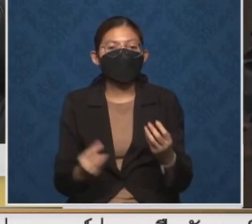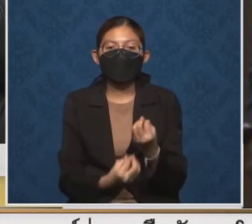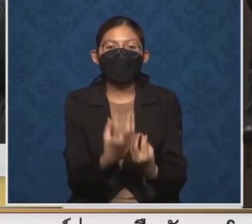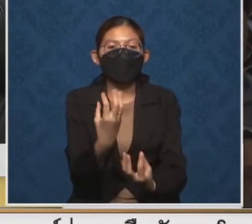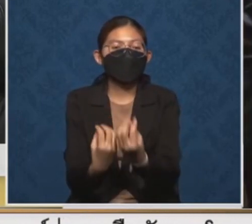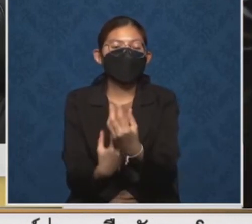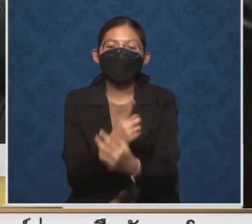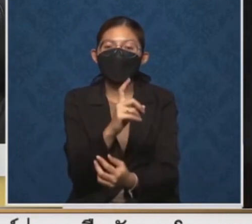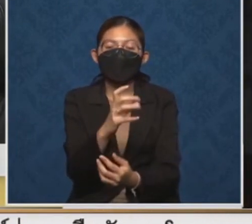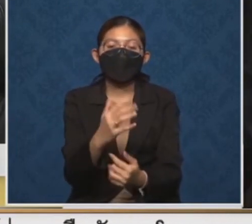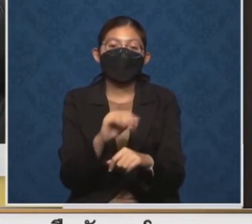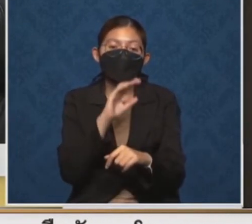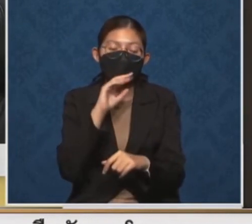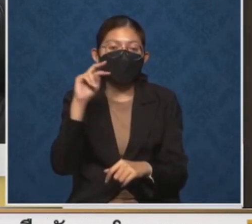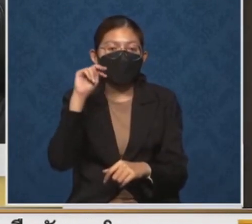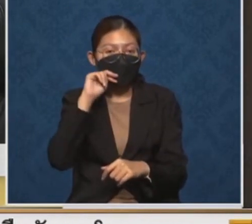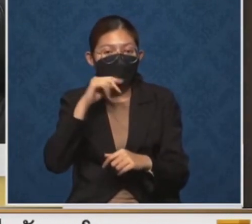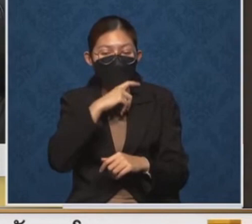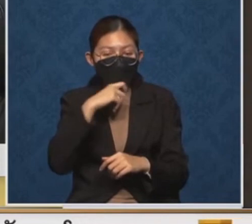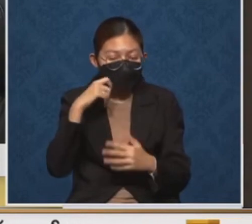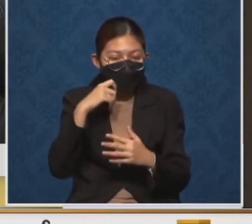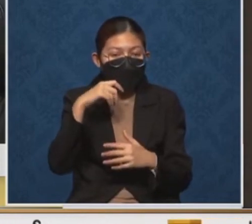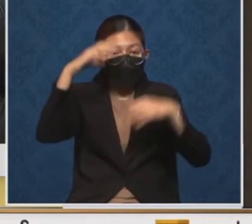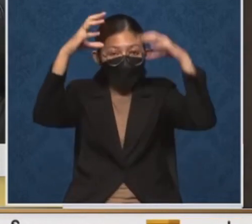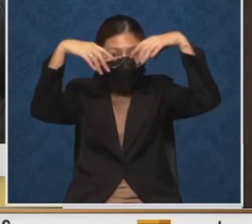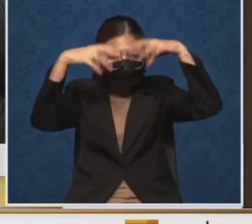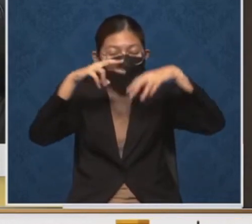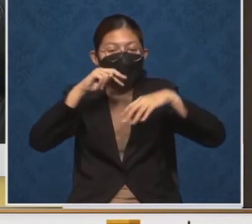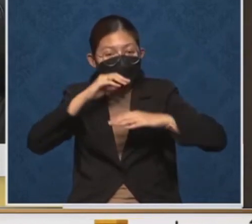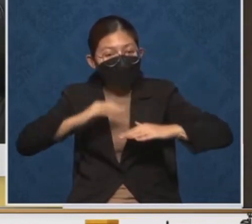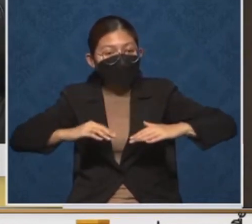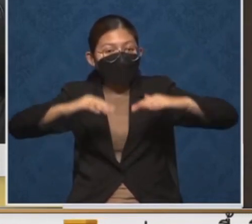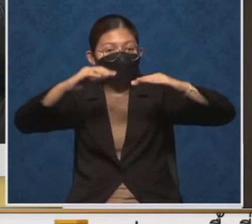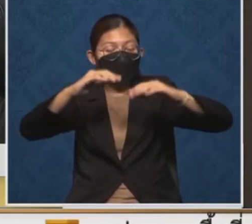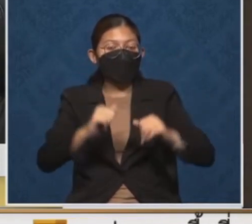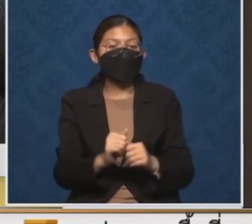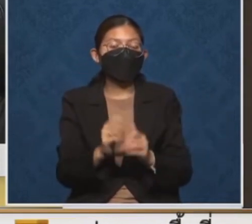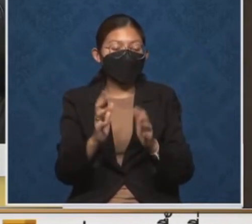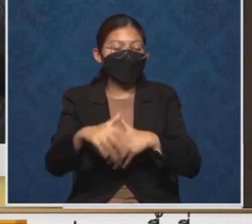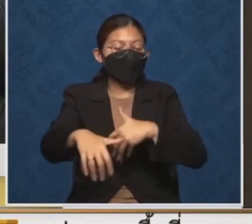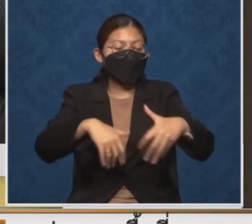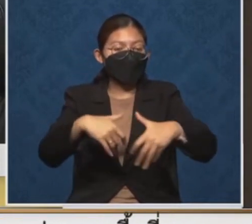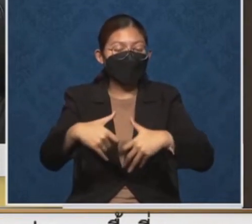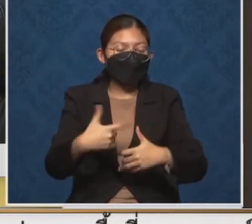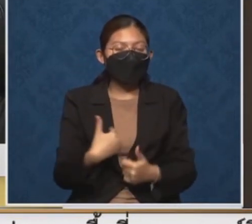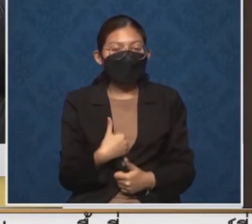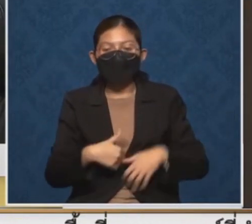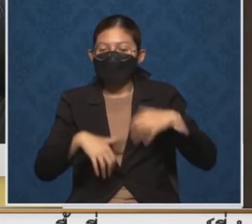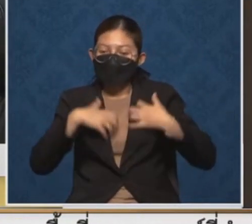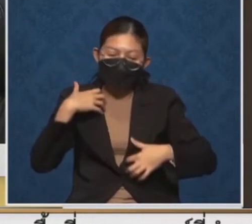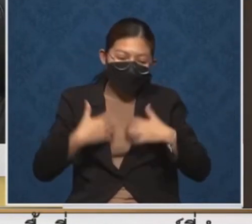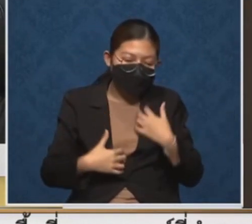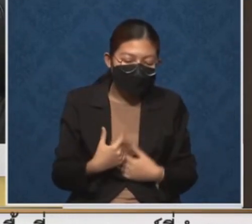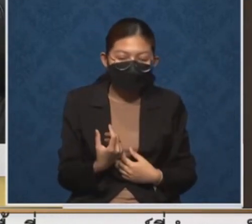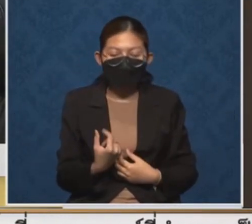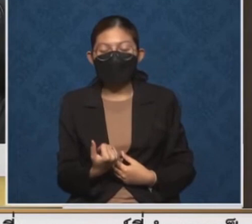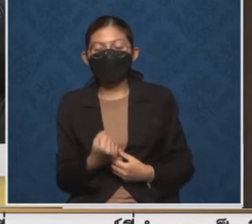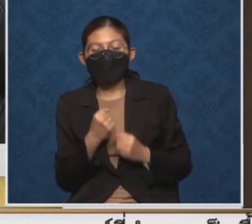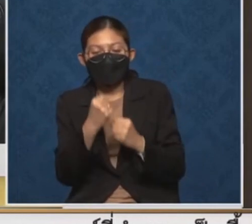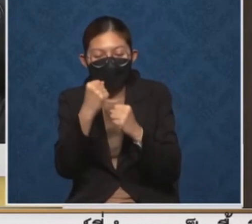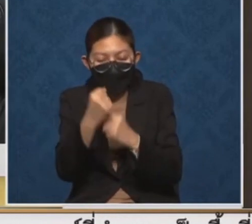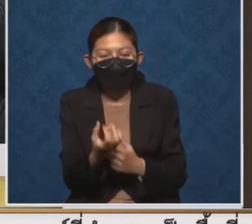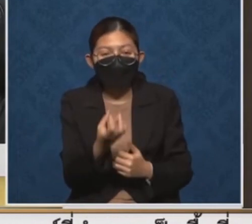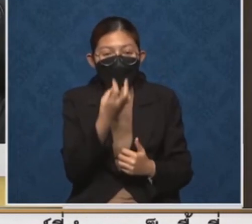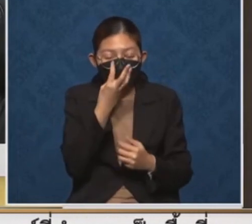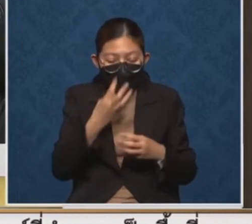จะมีน้ำแล้งหรือฝนน้ำท่วมพี่น้องเกษตรกรก็ดิ้นรนนะครับปลูกข้าวปลูกข้าว